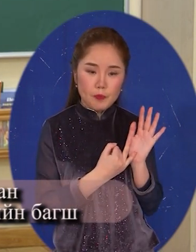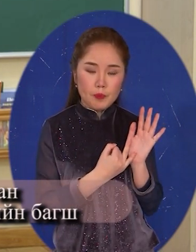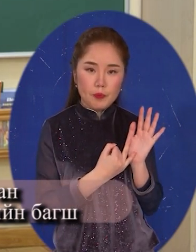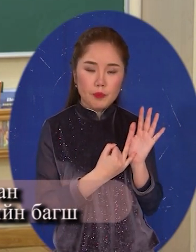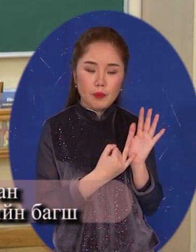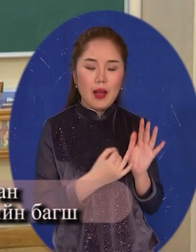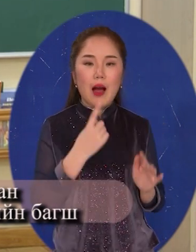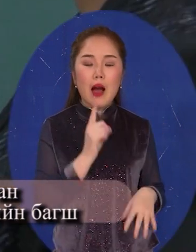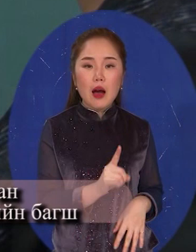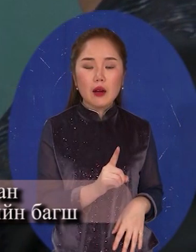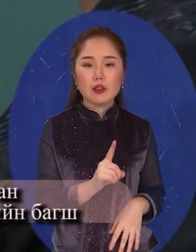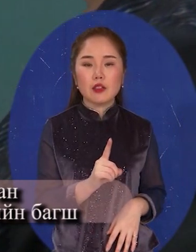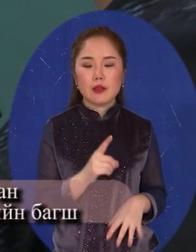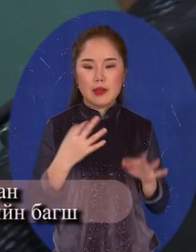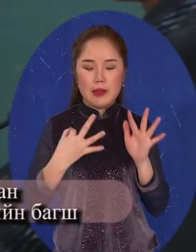242-ден